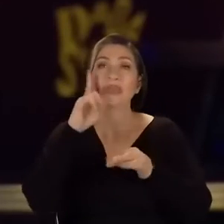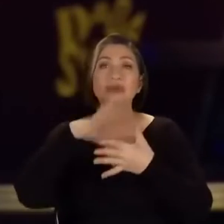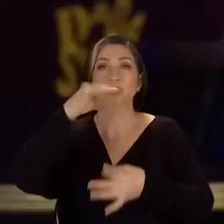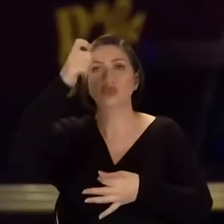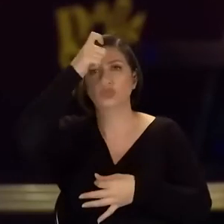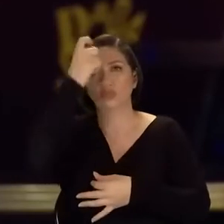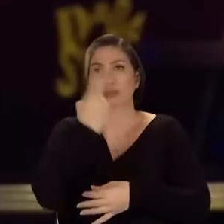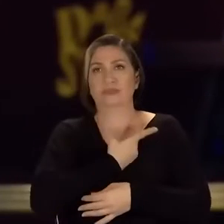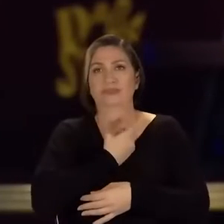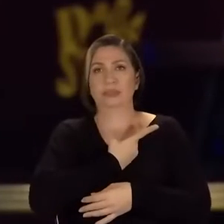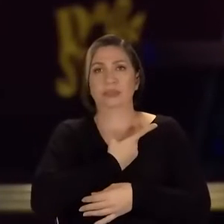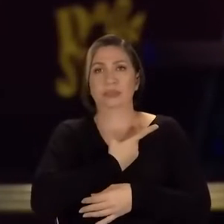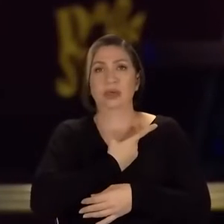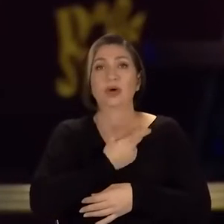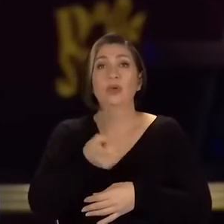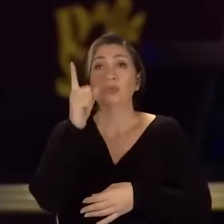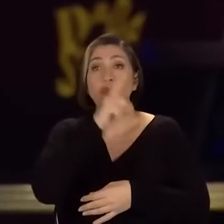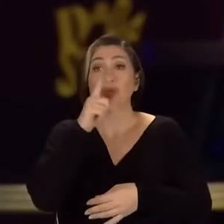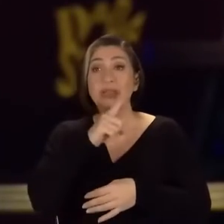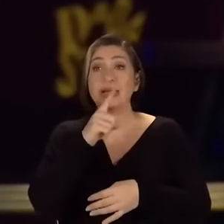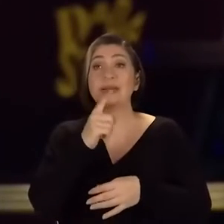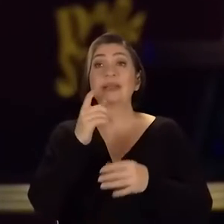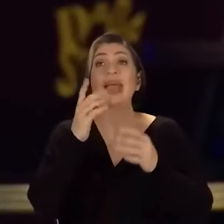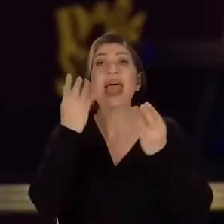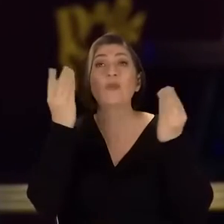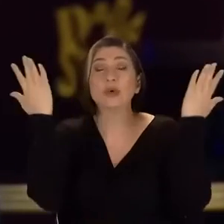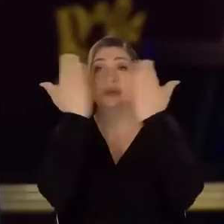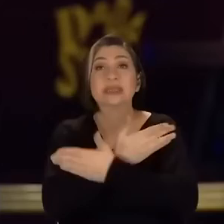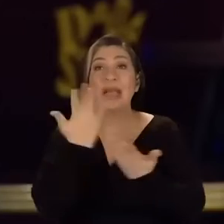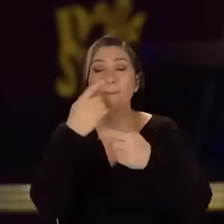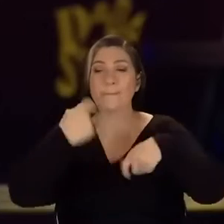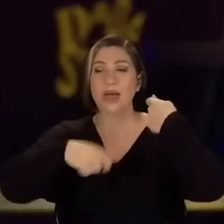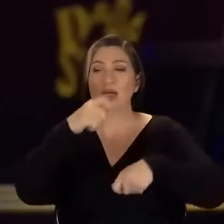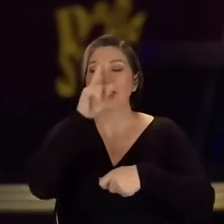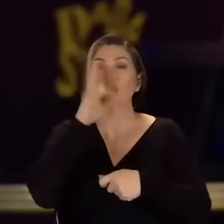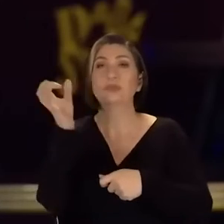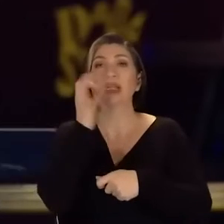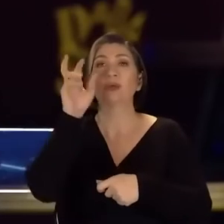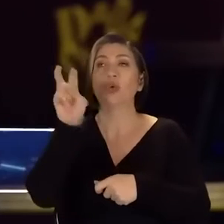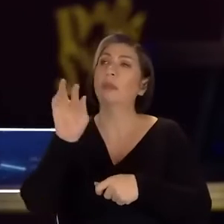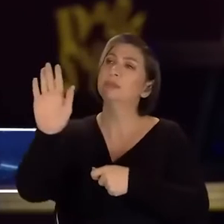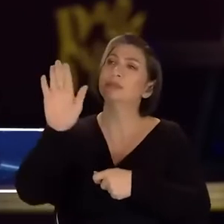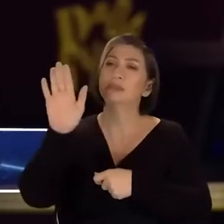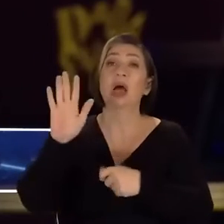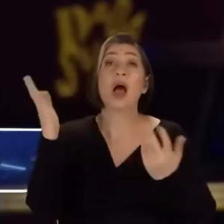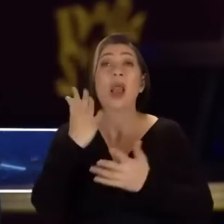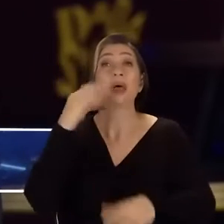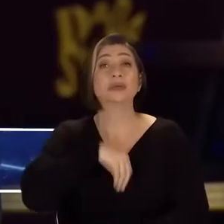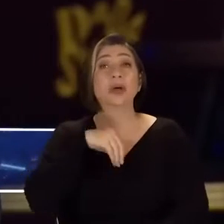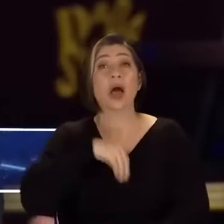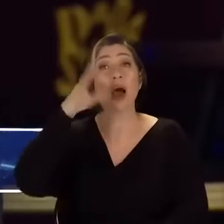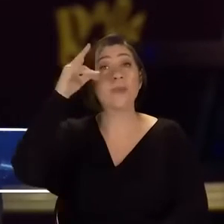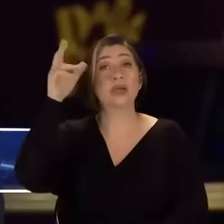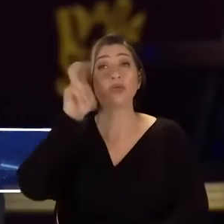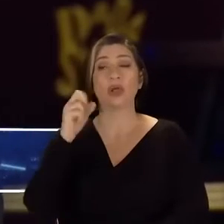canlı Türkler dediğimiz. Dolayısıyla şu andaki en büyük yanılgımız ne? Bankalarda 200 milyar dolarımız duruyor. Hala zannediyoruz ki